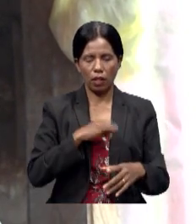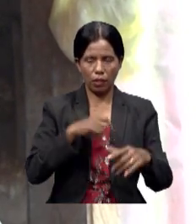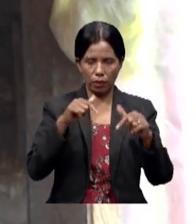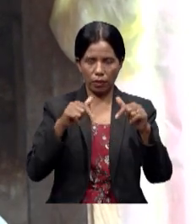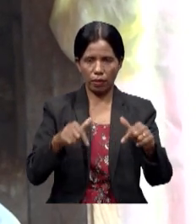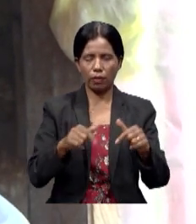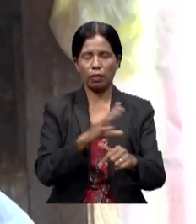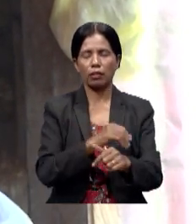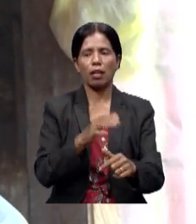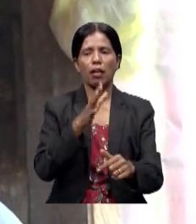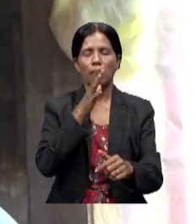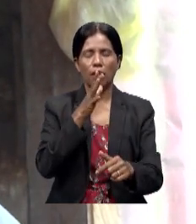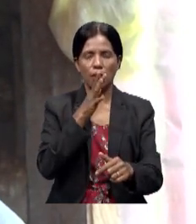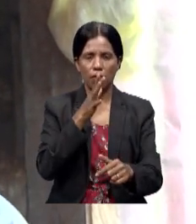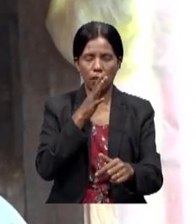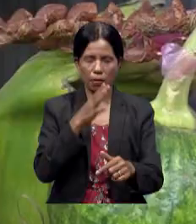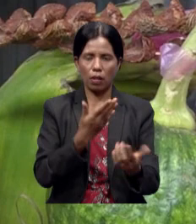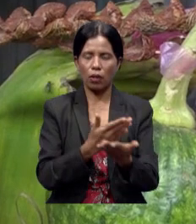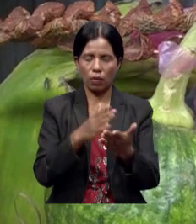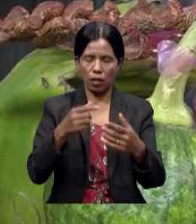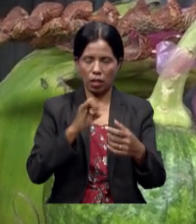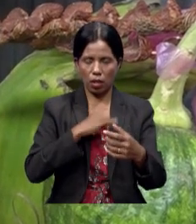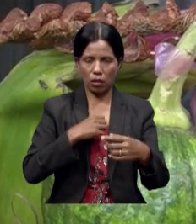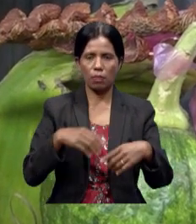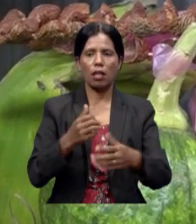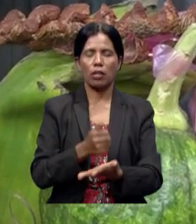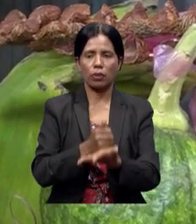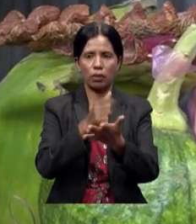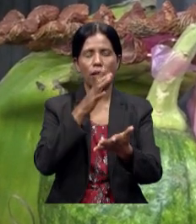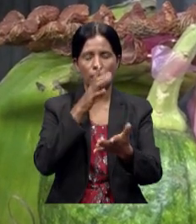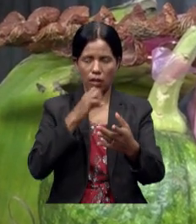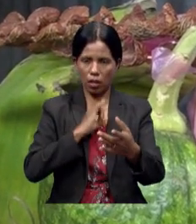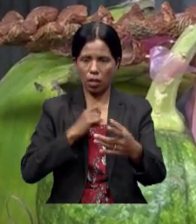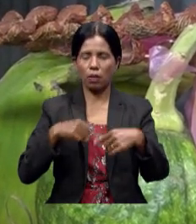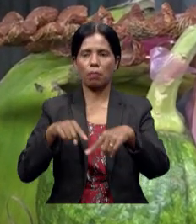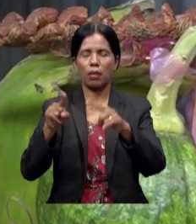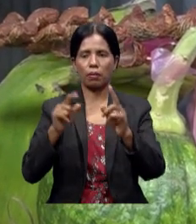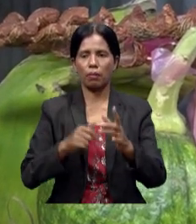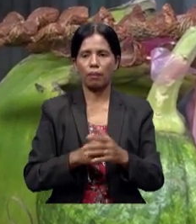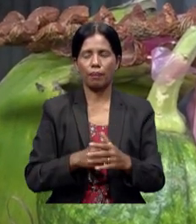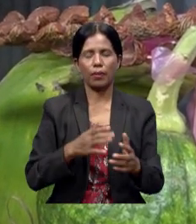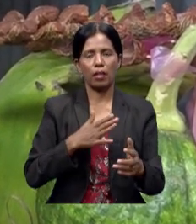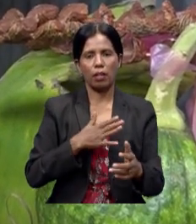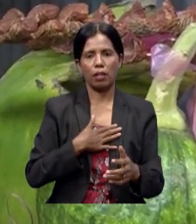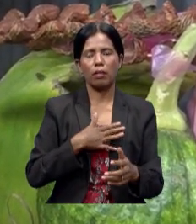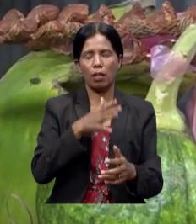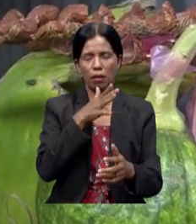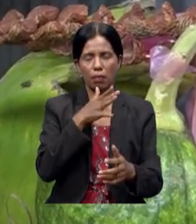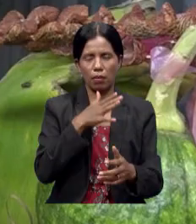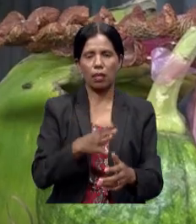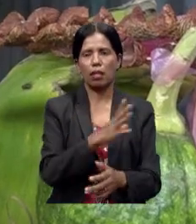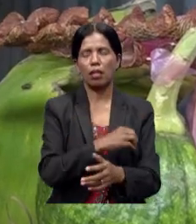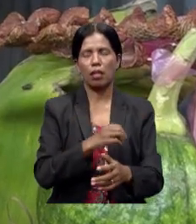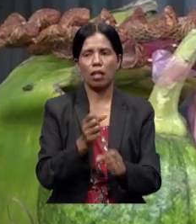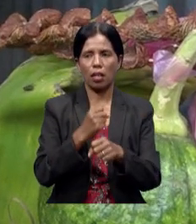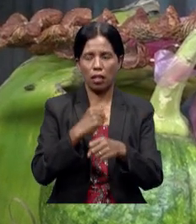pilih kan sebab hola juda maya juda hotu haba iya triste ne iya gait inang dah hori cinta cinta sa halo